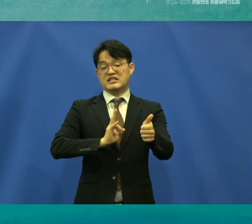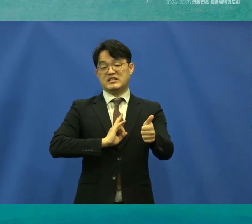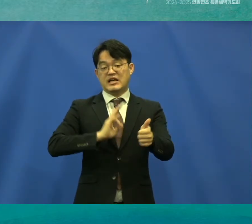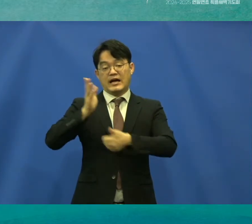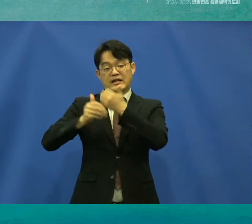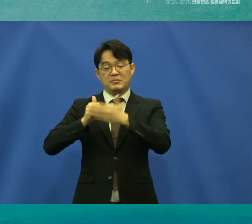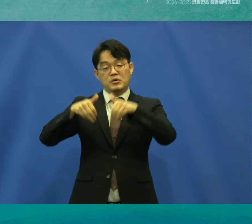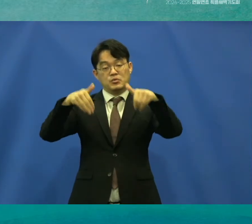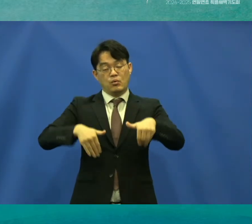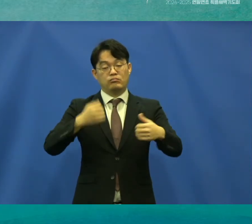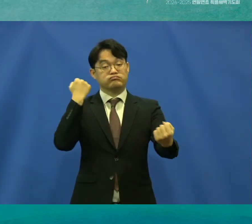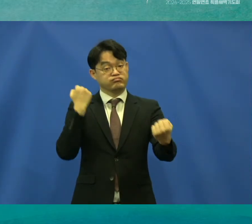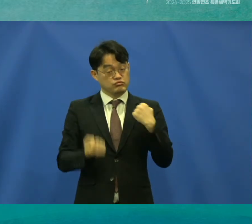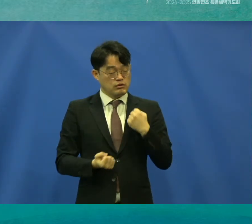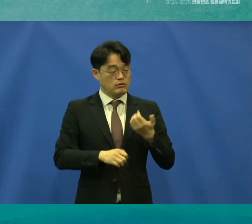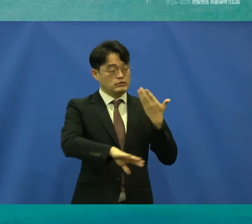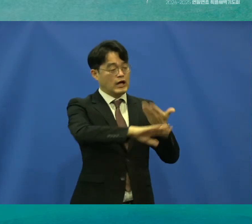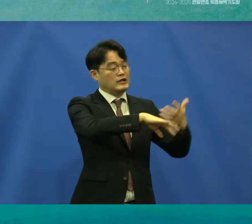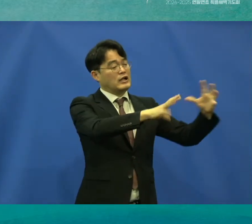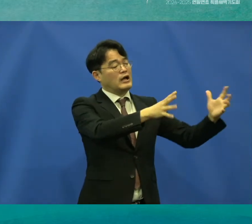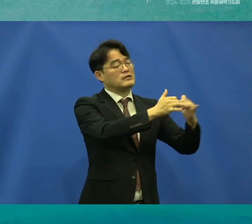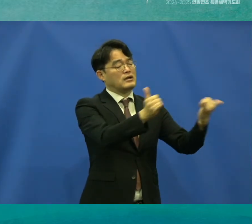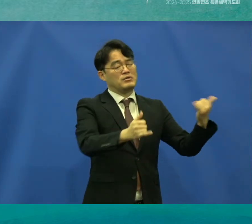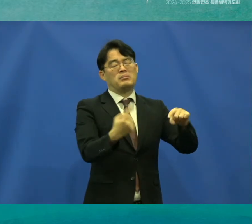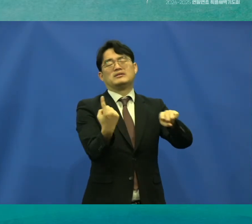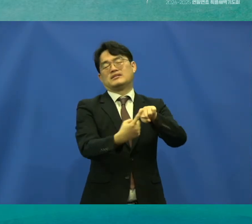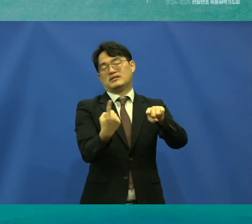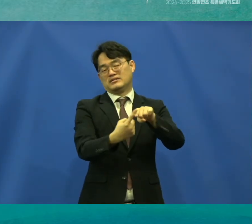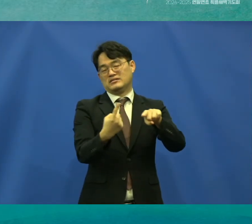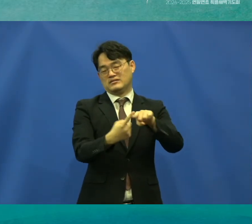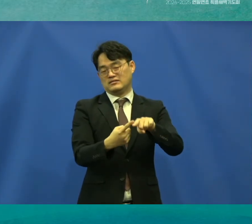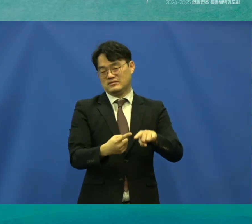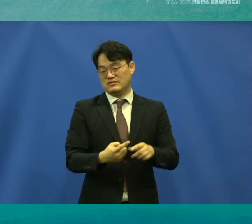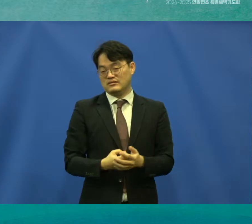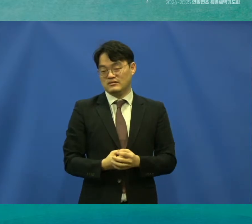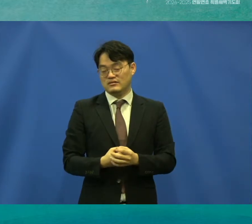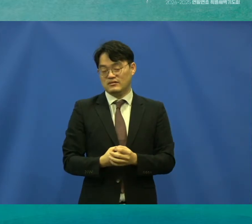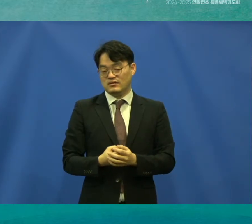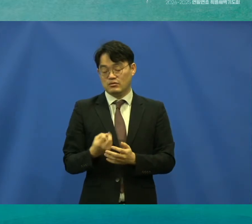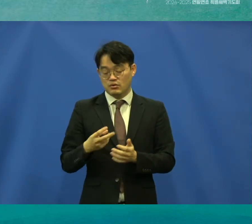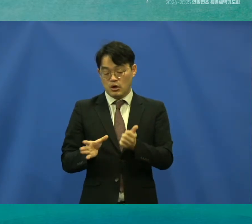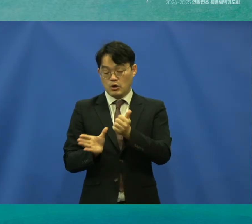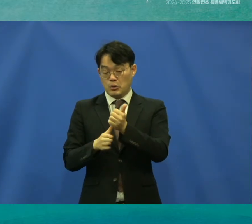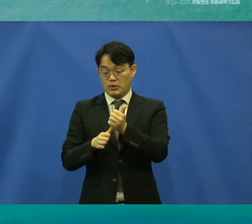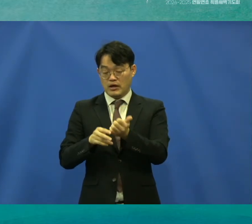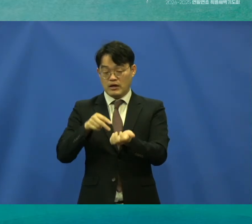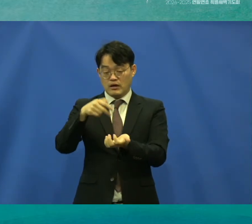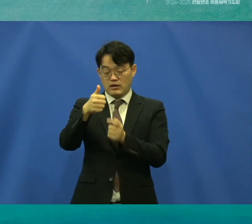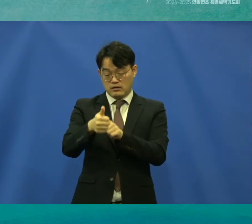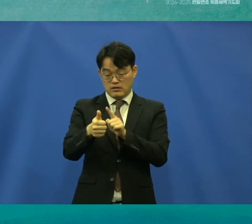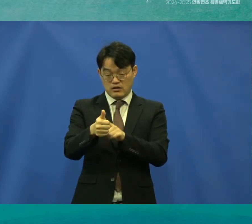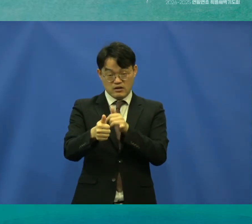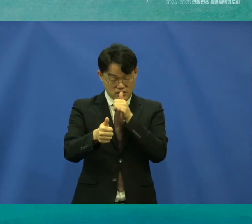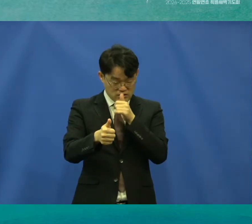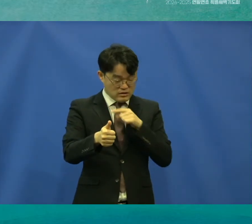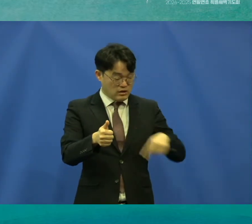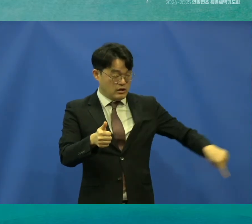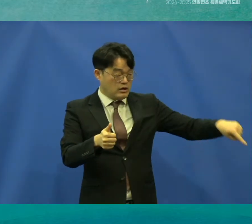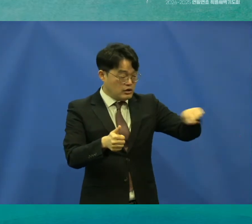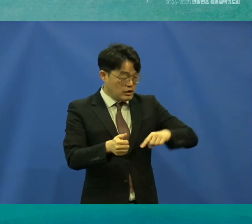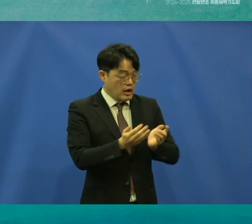요나를 살려주려는 선원들에게서 느끼는 인간의 요나에게는 보기가 힘들었습니다.